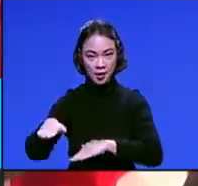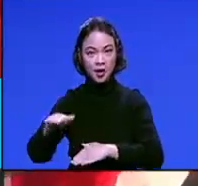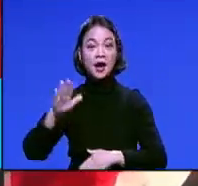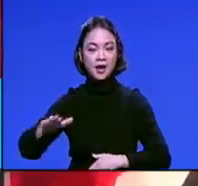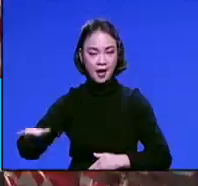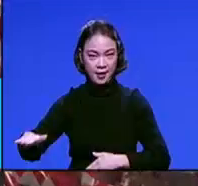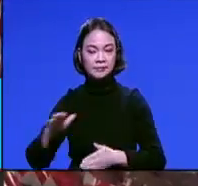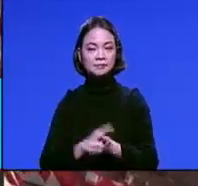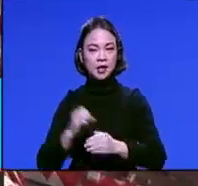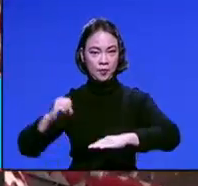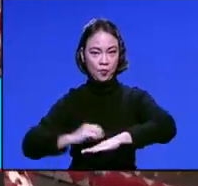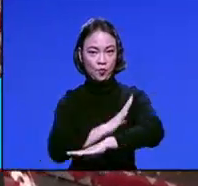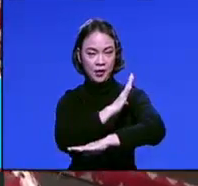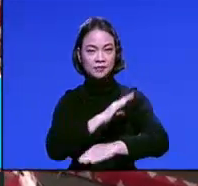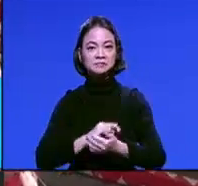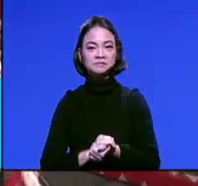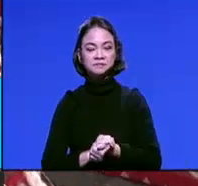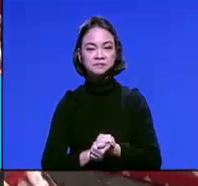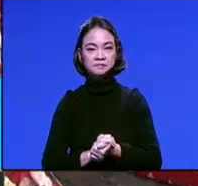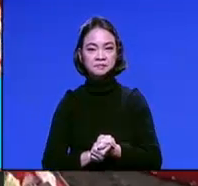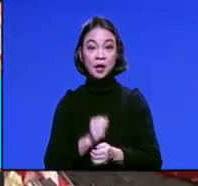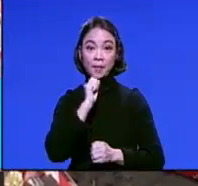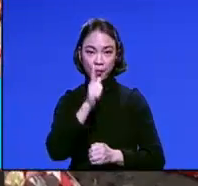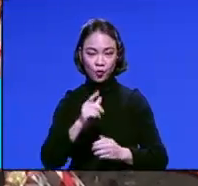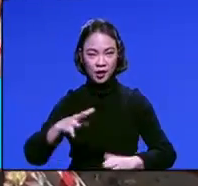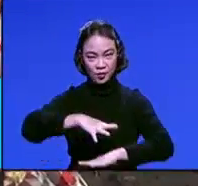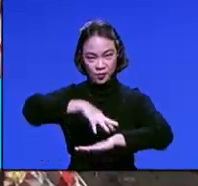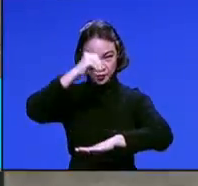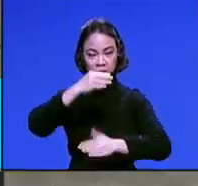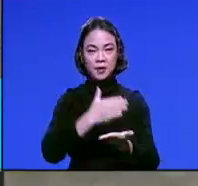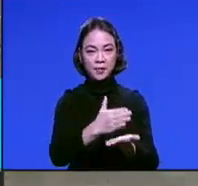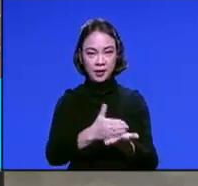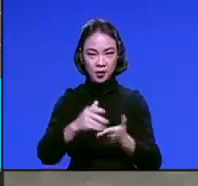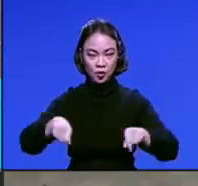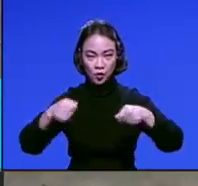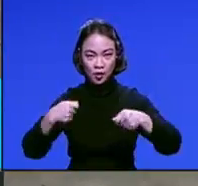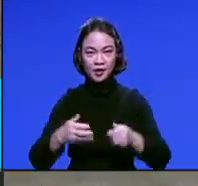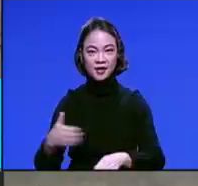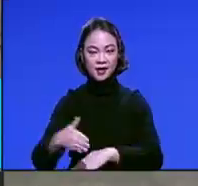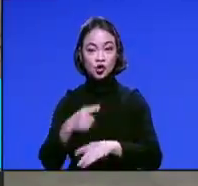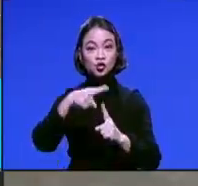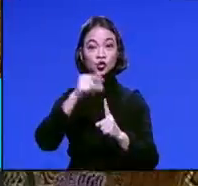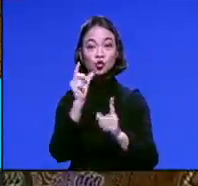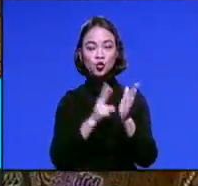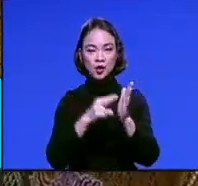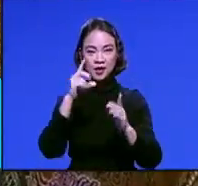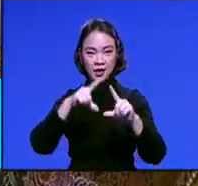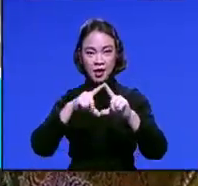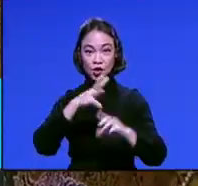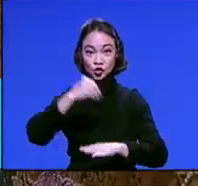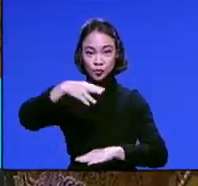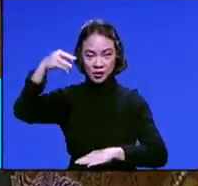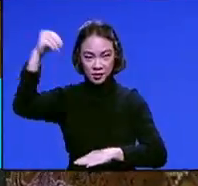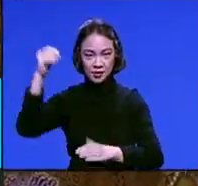Tuban. Dion Fajar Arianto melaporkan tumpeng yang dibagikan terdiri dari olahan ikan tuna, cumi-cumi,